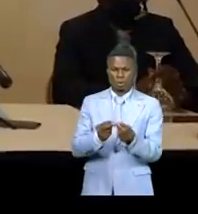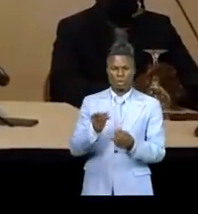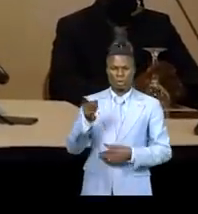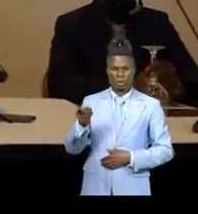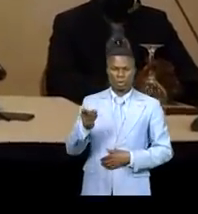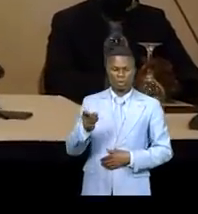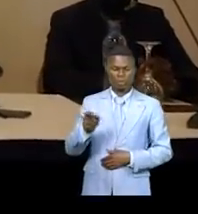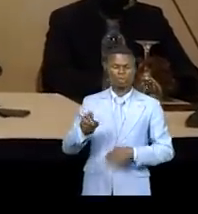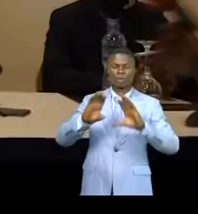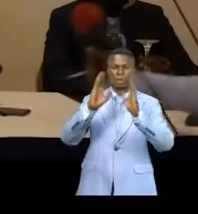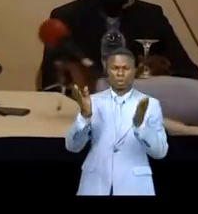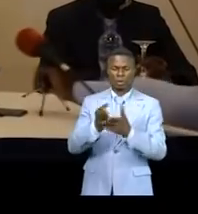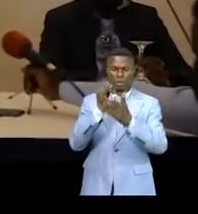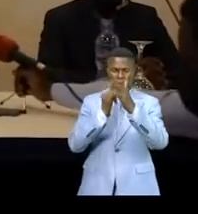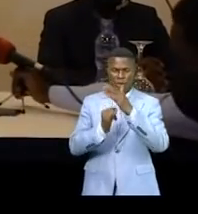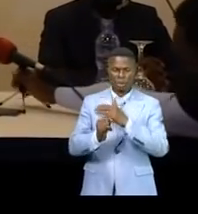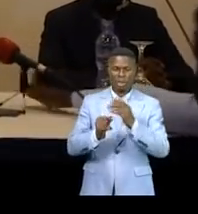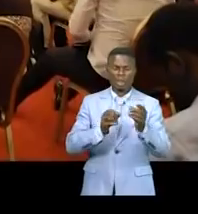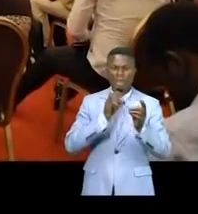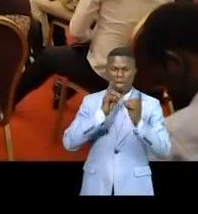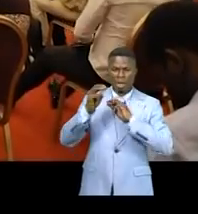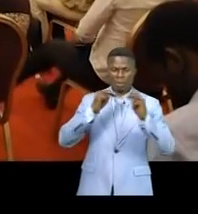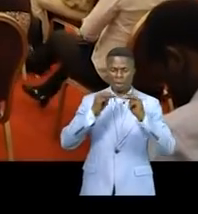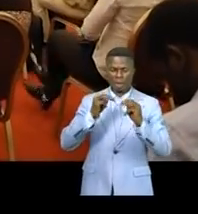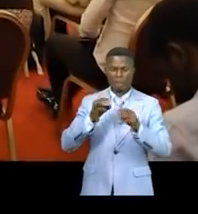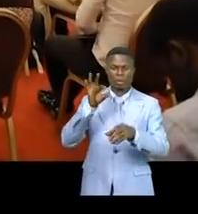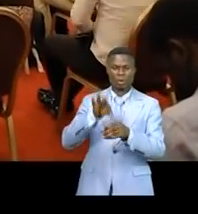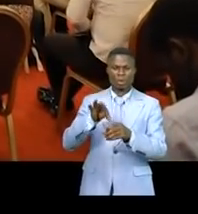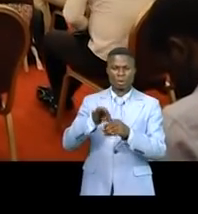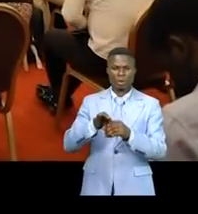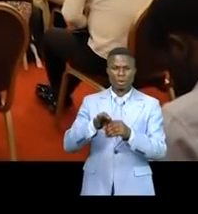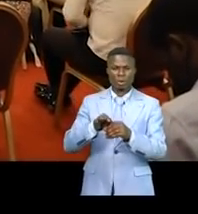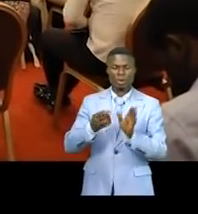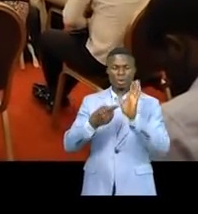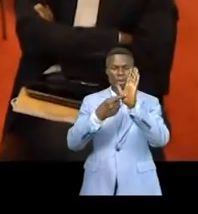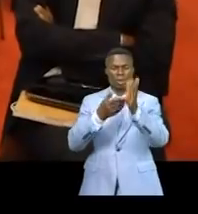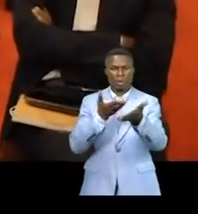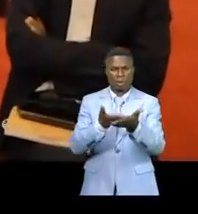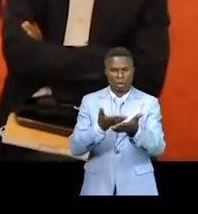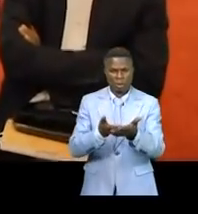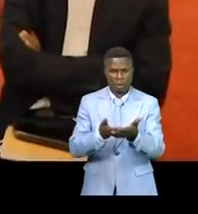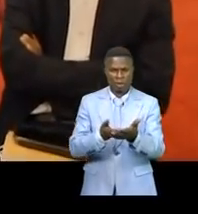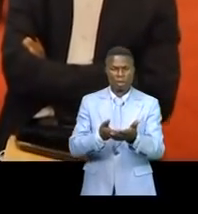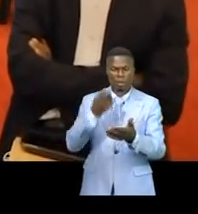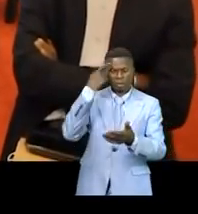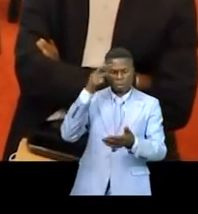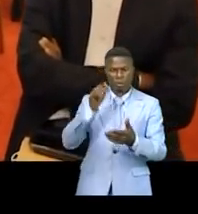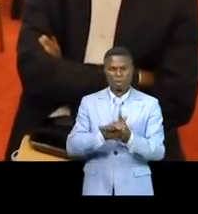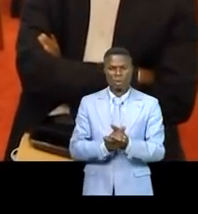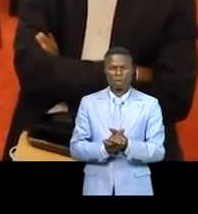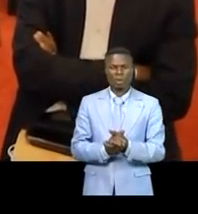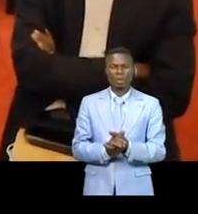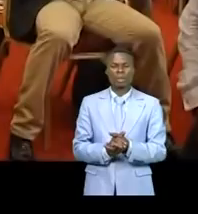La commission d'intégrité de médiation électorale affichée complet au même ligne pour la présentation par son